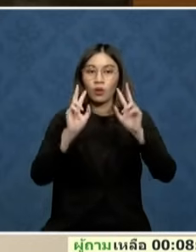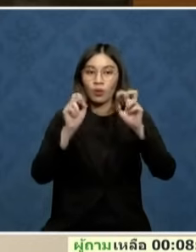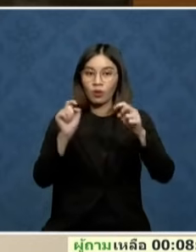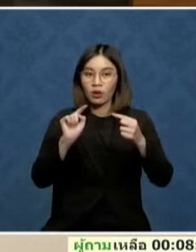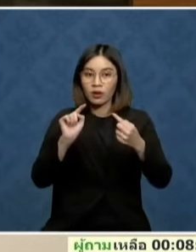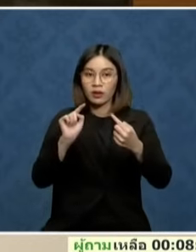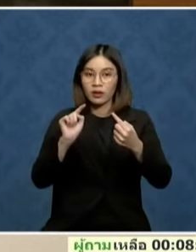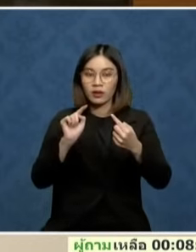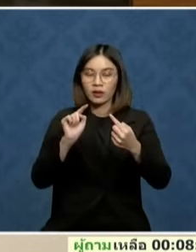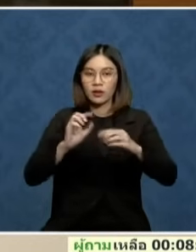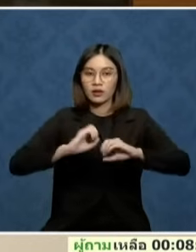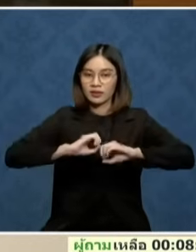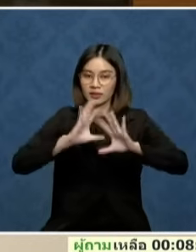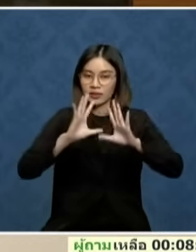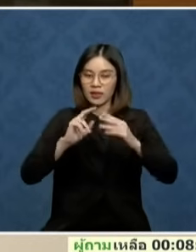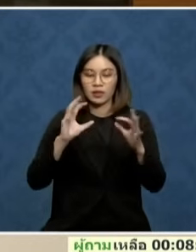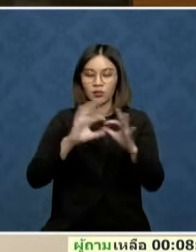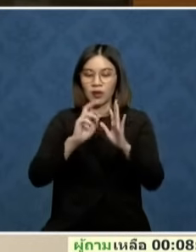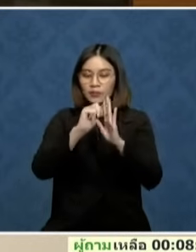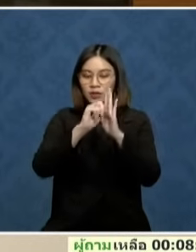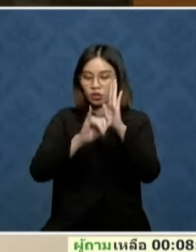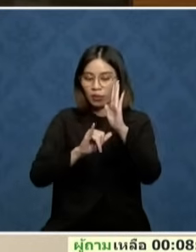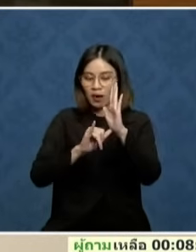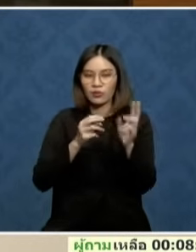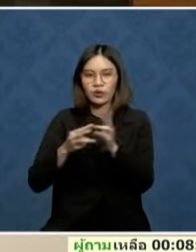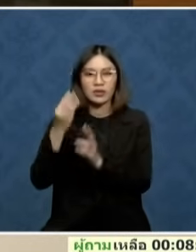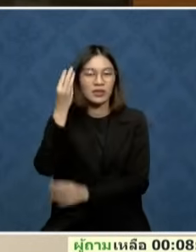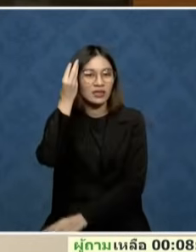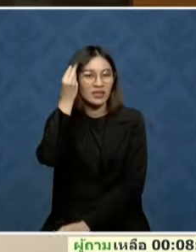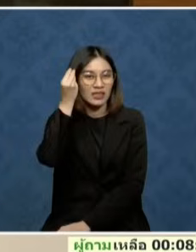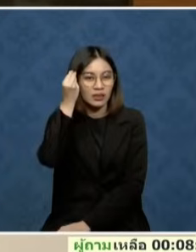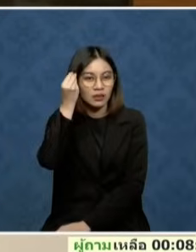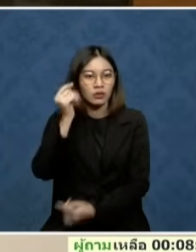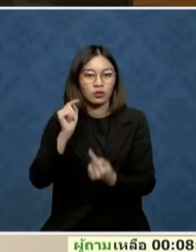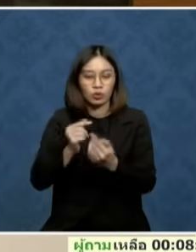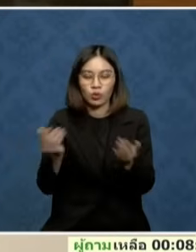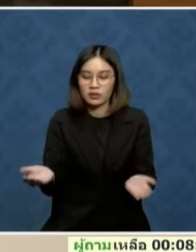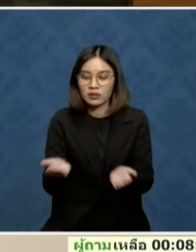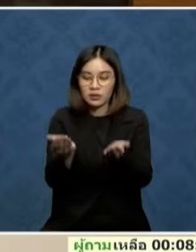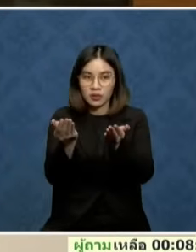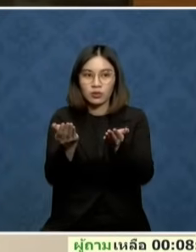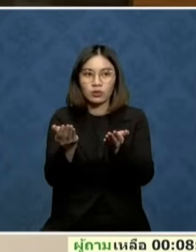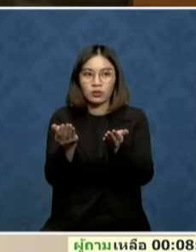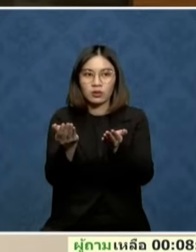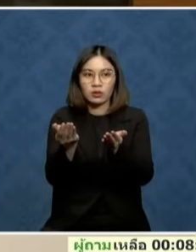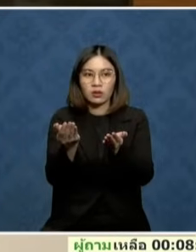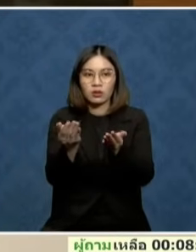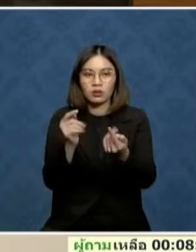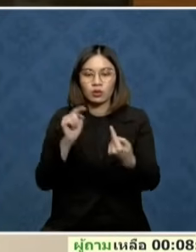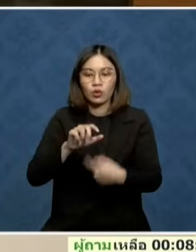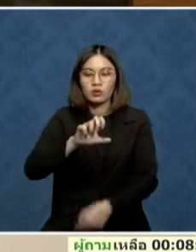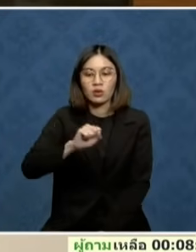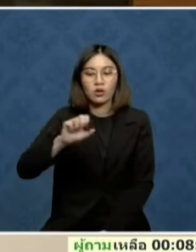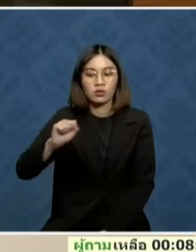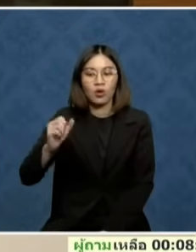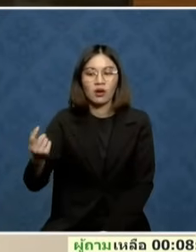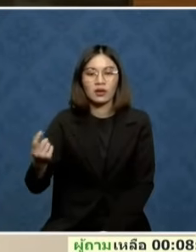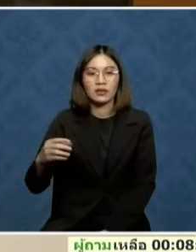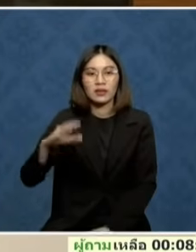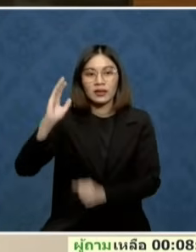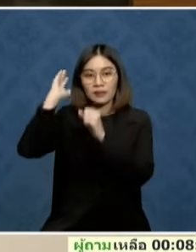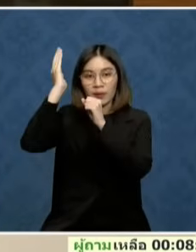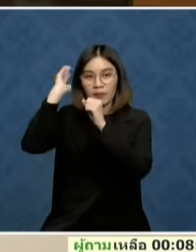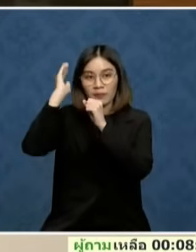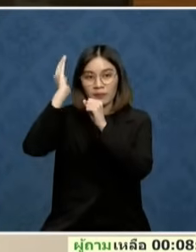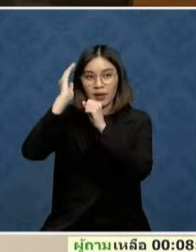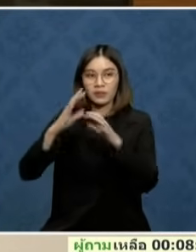ความชัดเจนในนโยบายและจุดยืนในการสนับสนุนที่ท่านส.ส.ผู้ทรงเกียรติได้พูดถึง